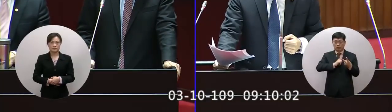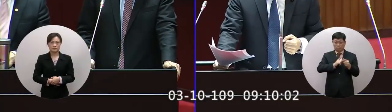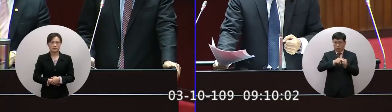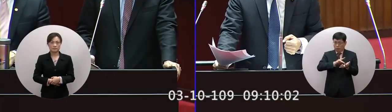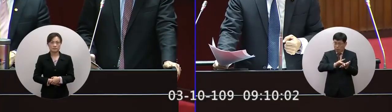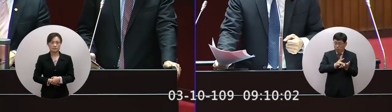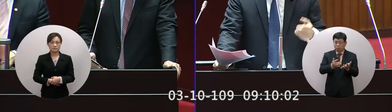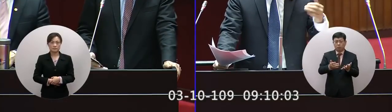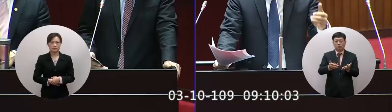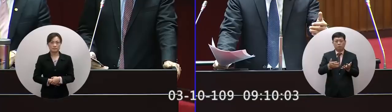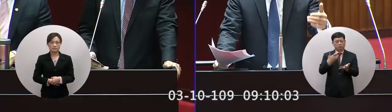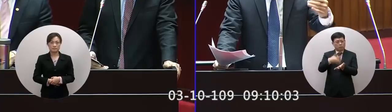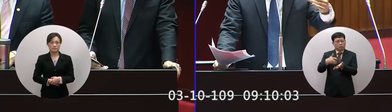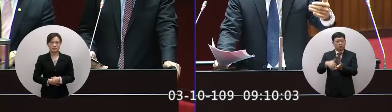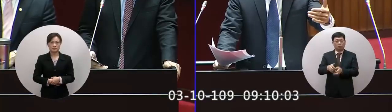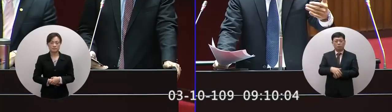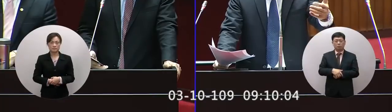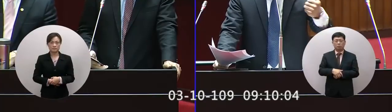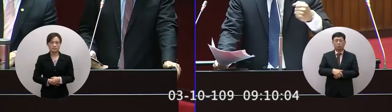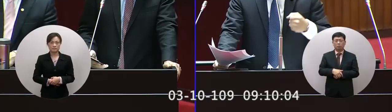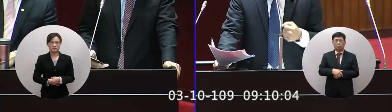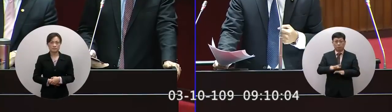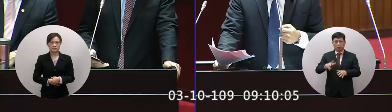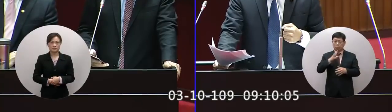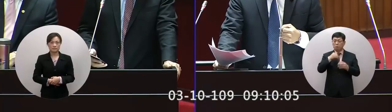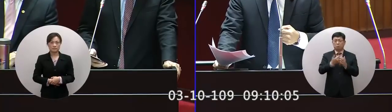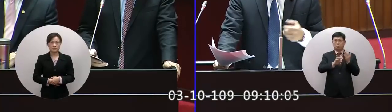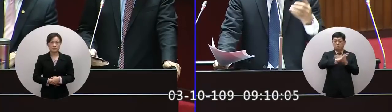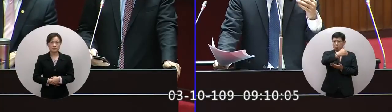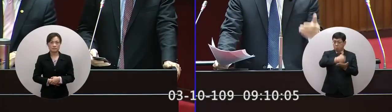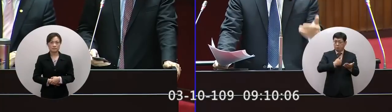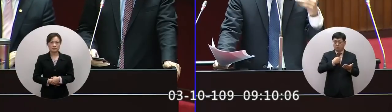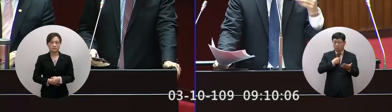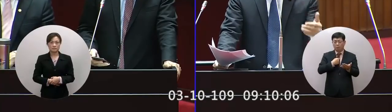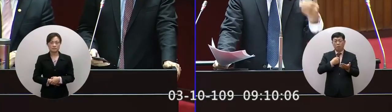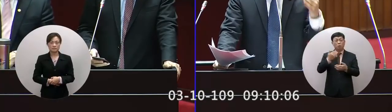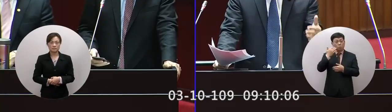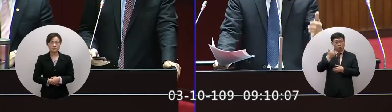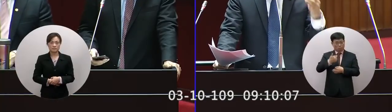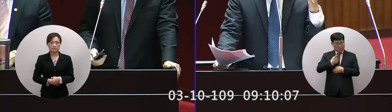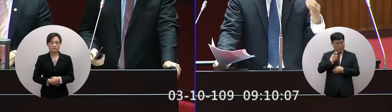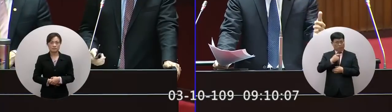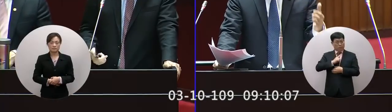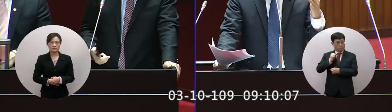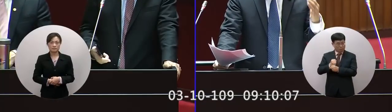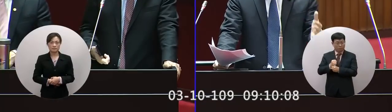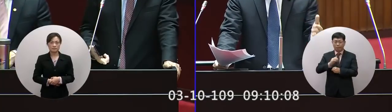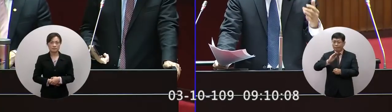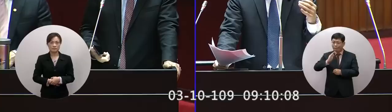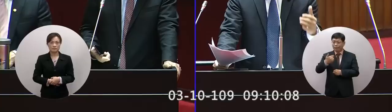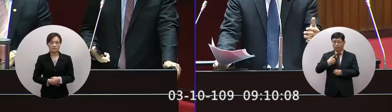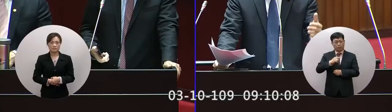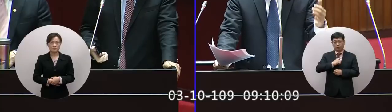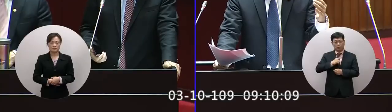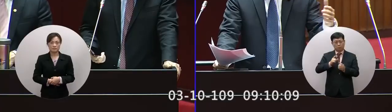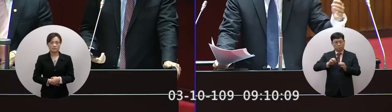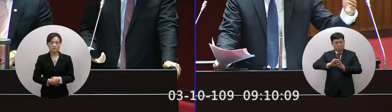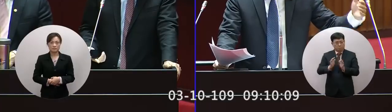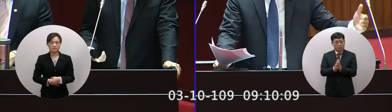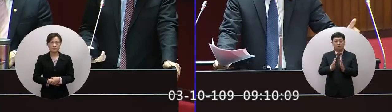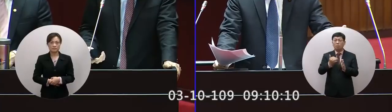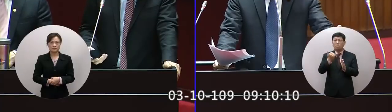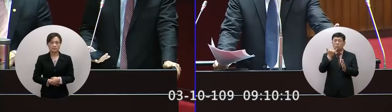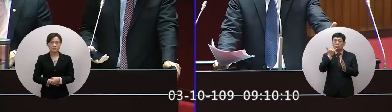药，这些你必须依赖进口的，或者即便你要自己生产，可是你却没有办法在短期